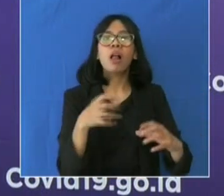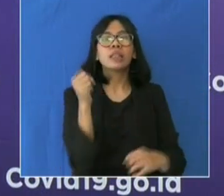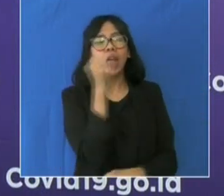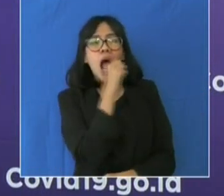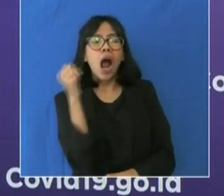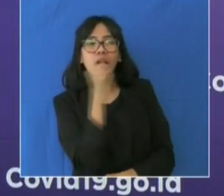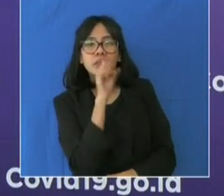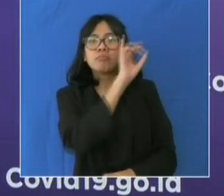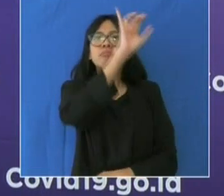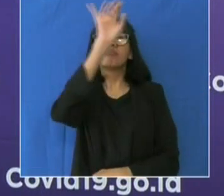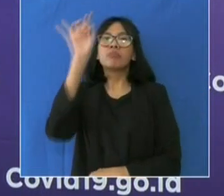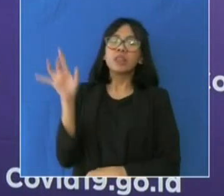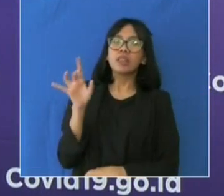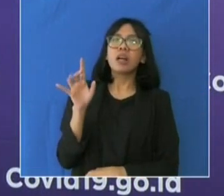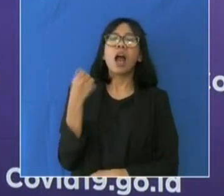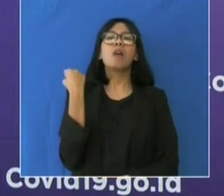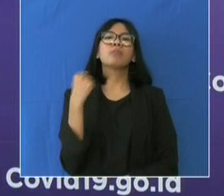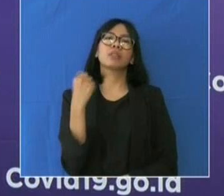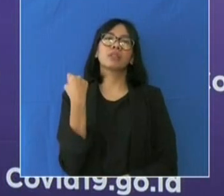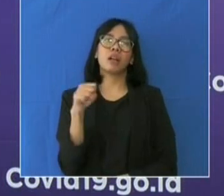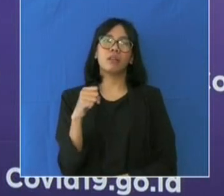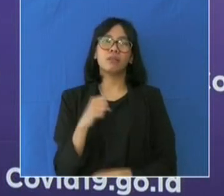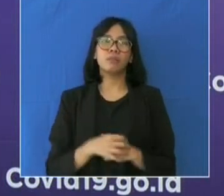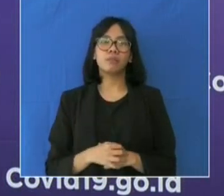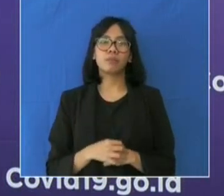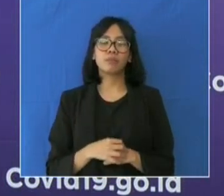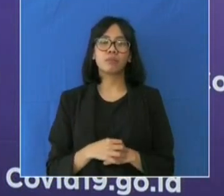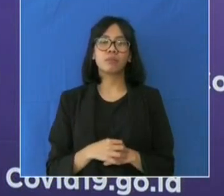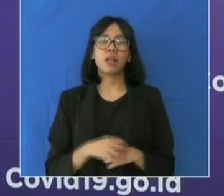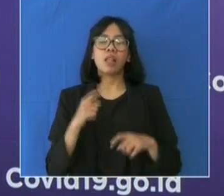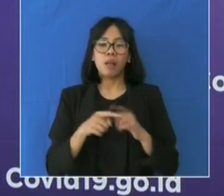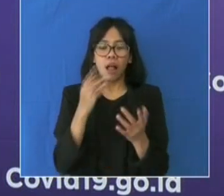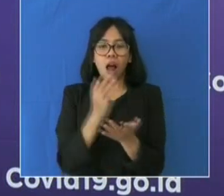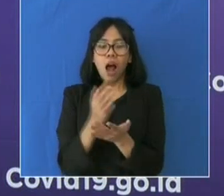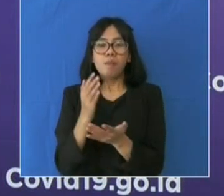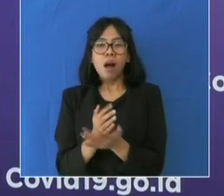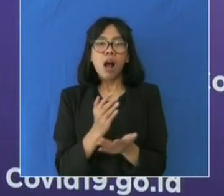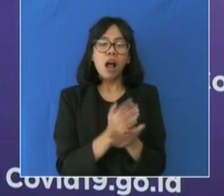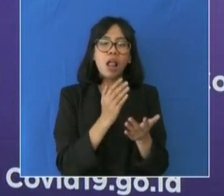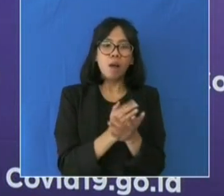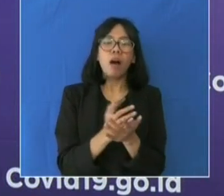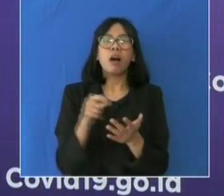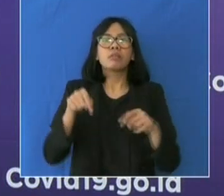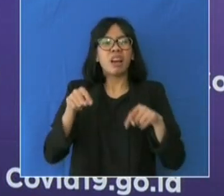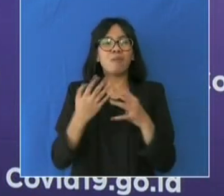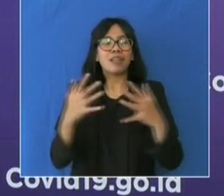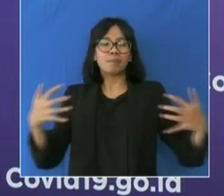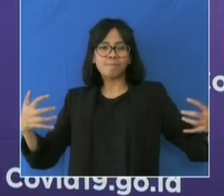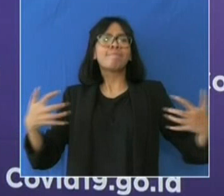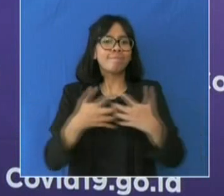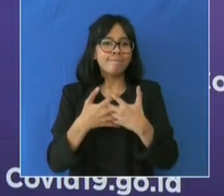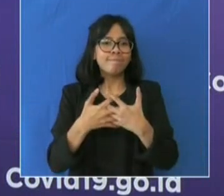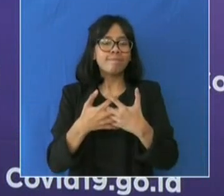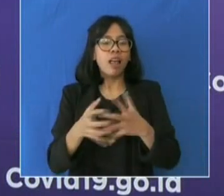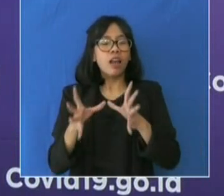bernyanyi dan Merayakan kemenangan Iman namun lambat laun hal ini bisa diterima